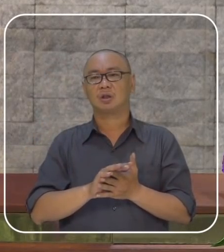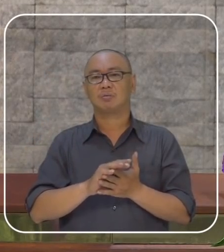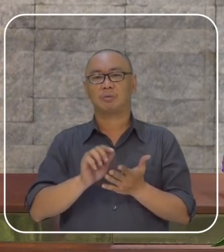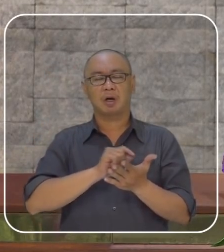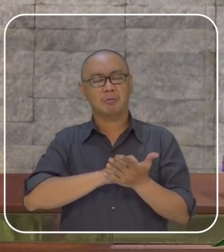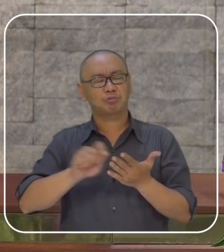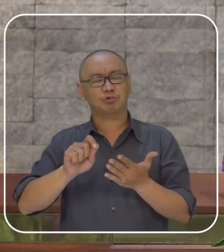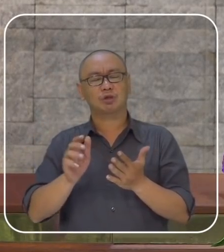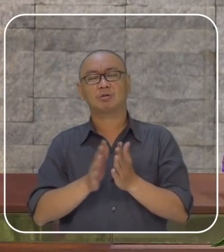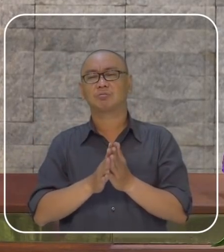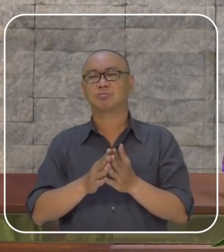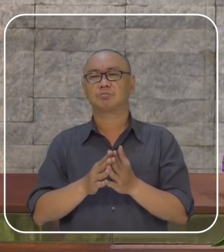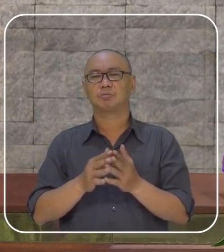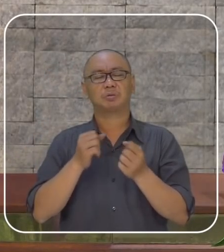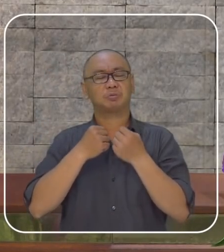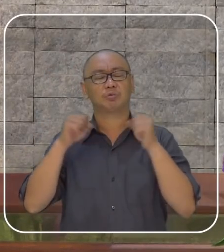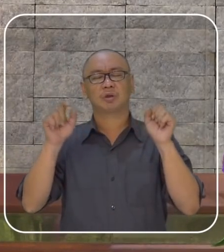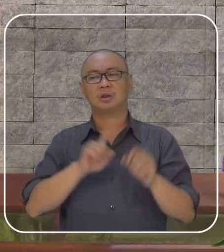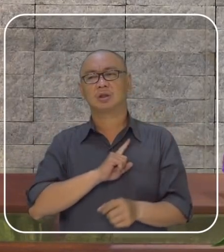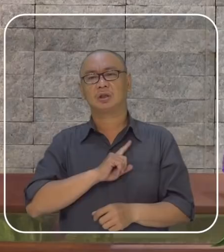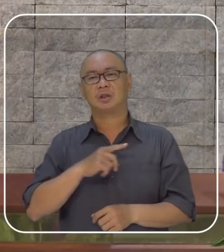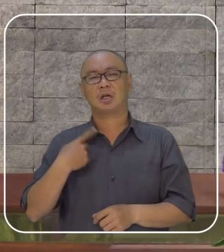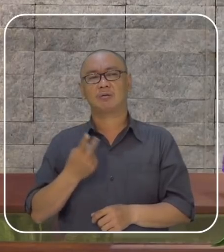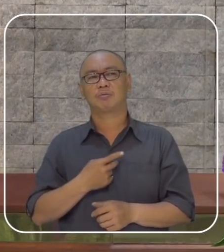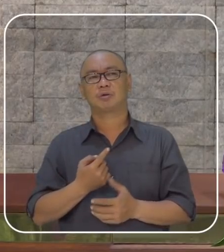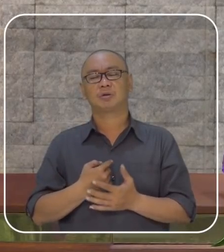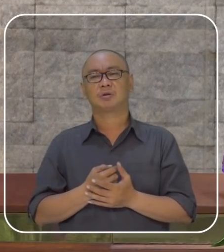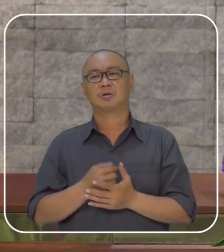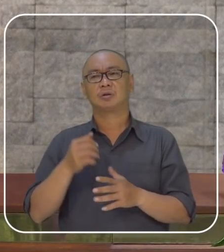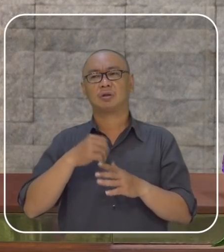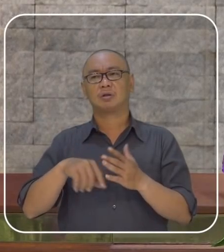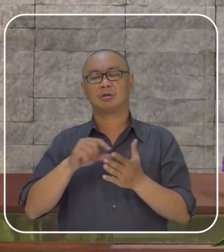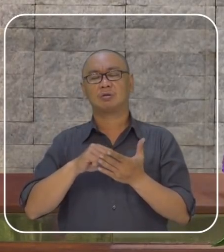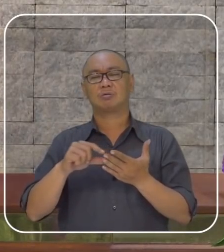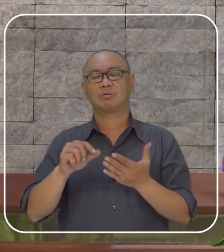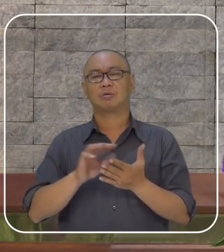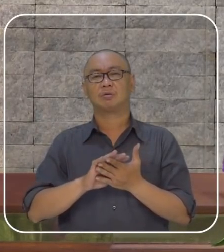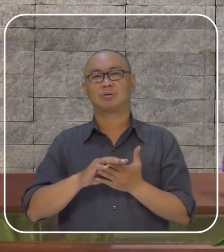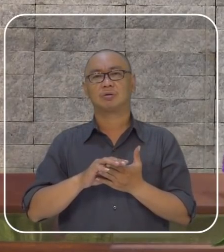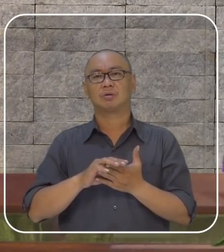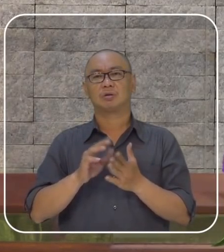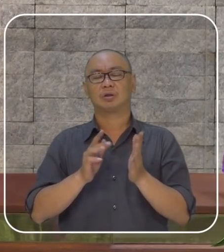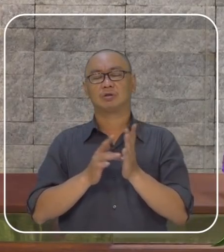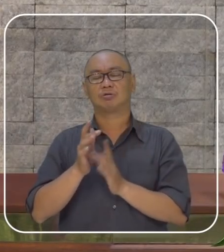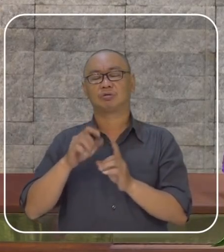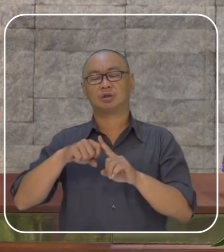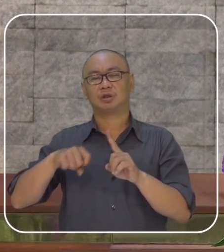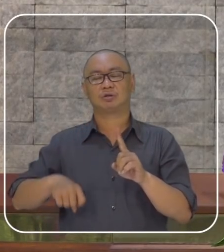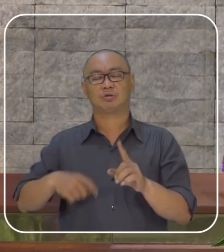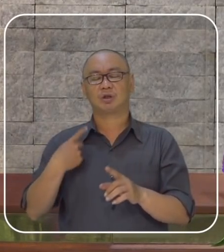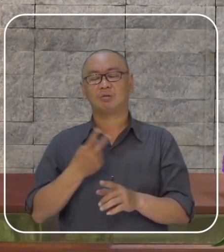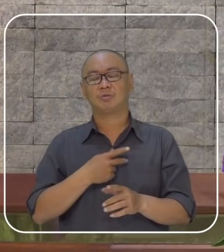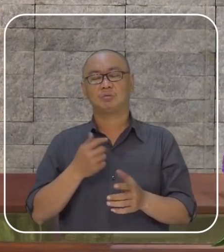dan memulihkan diri kami. Di dalam nama Tuhan Yesus Kristus, kami berdoa. Amin.